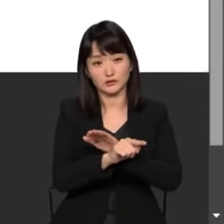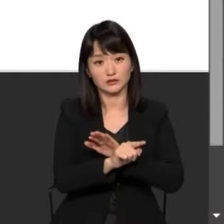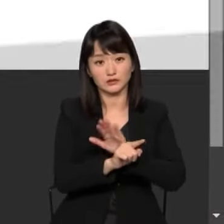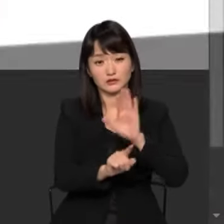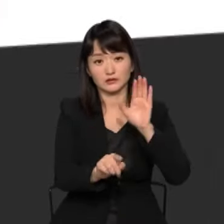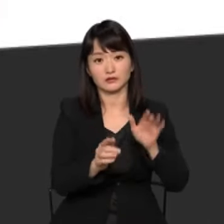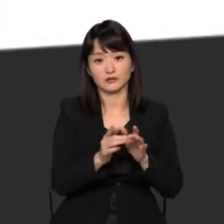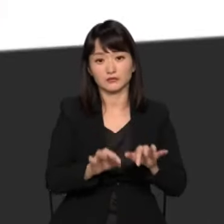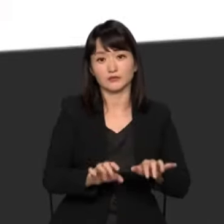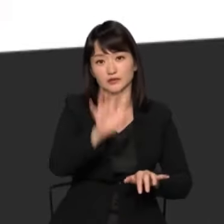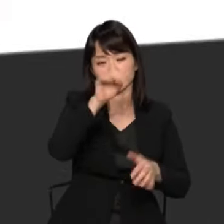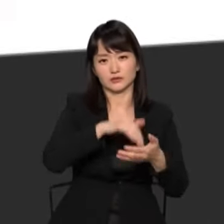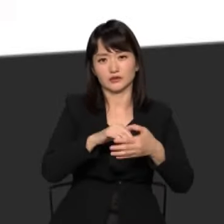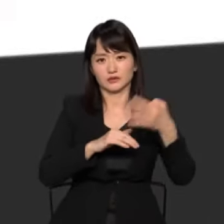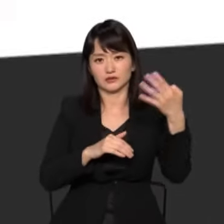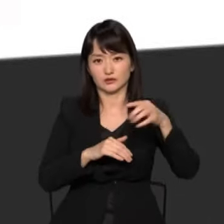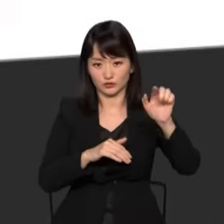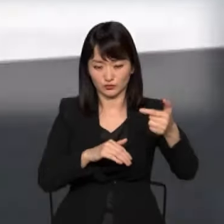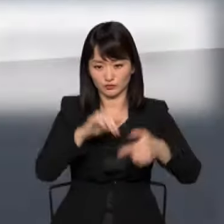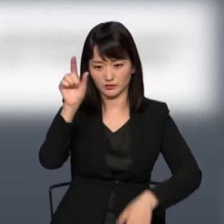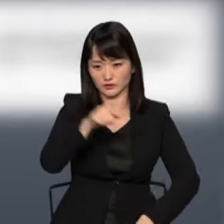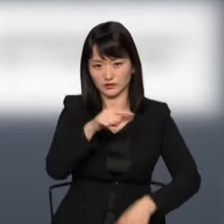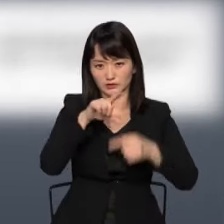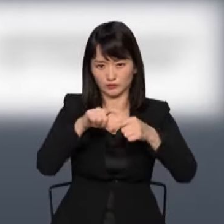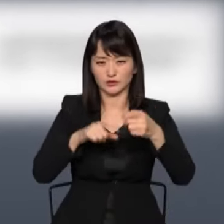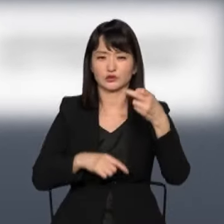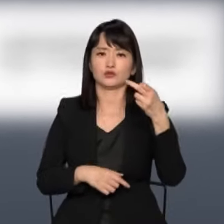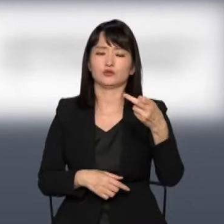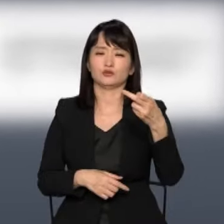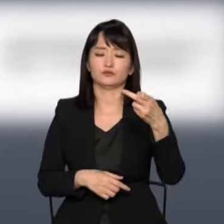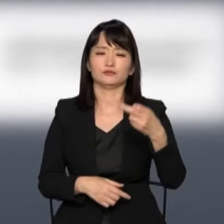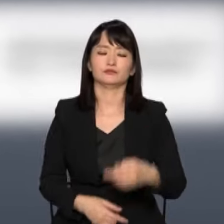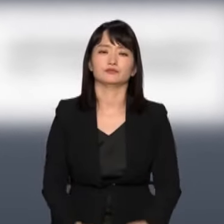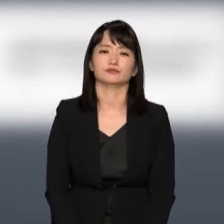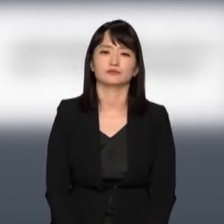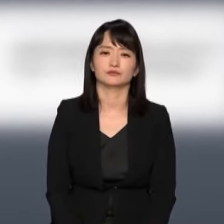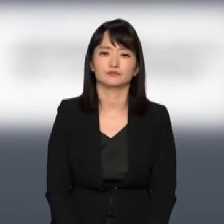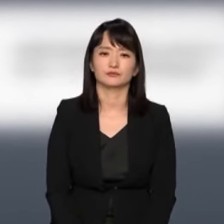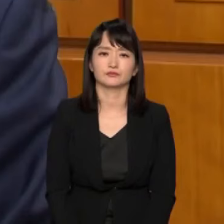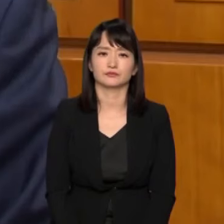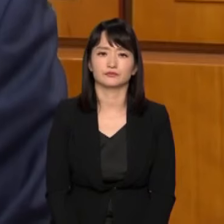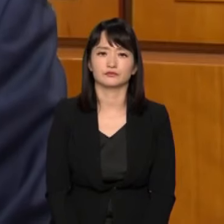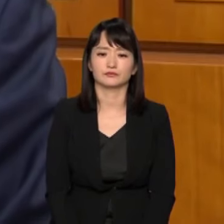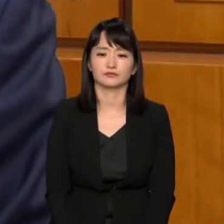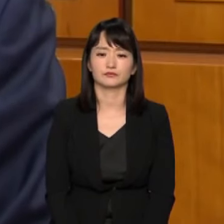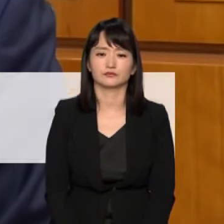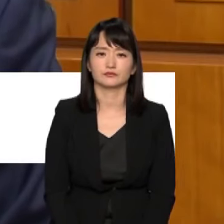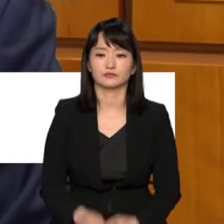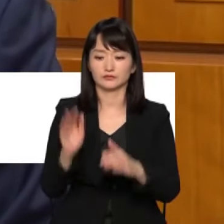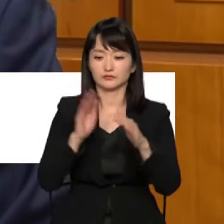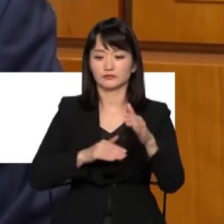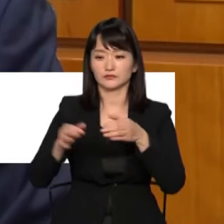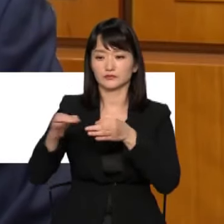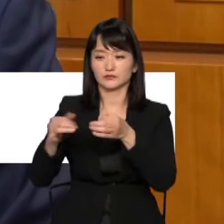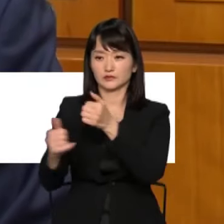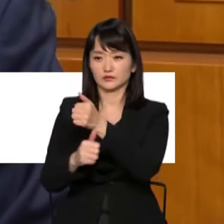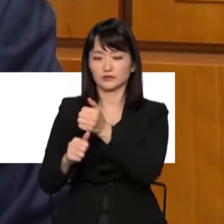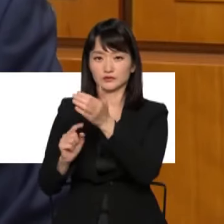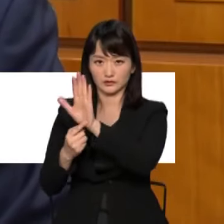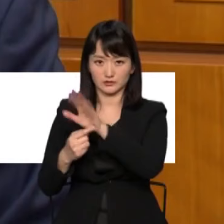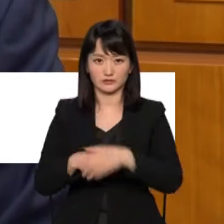4,600여 개 하루 평균 12개 수준에 그친 것으로 나타났습니다 공정인